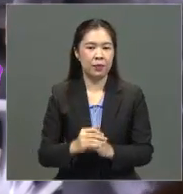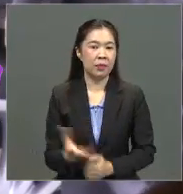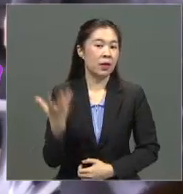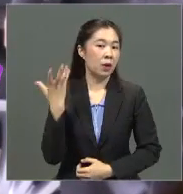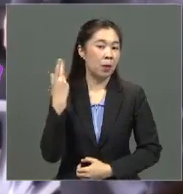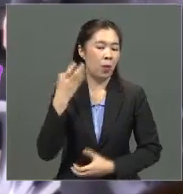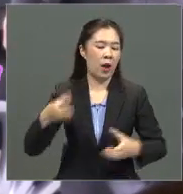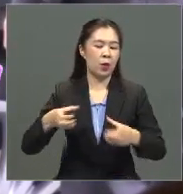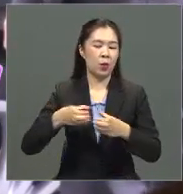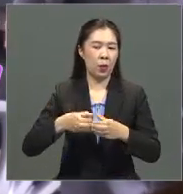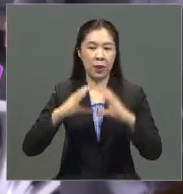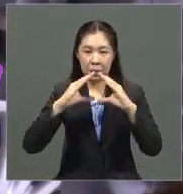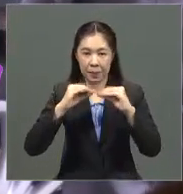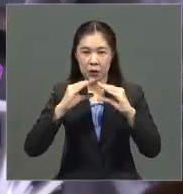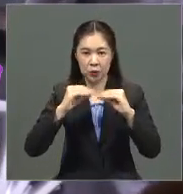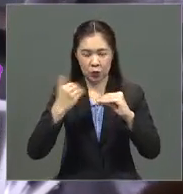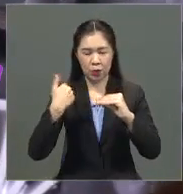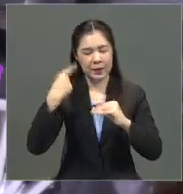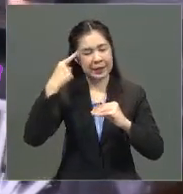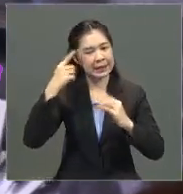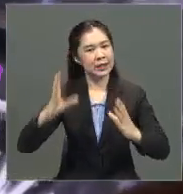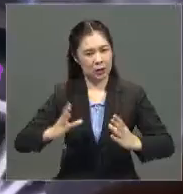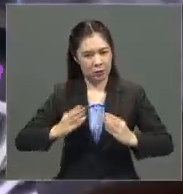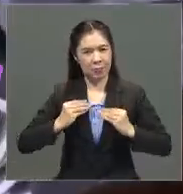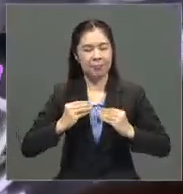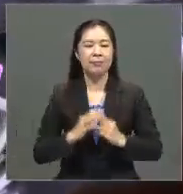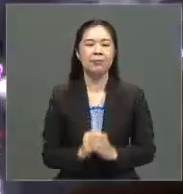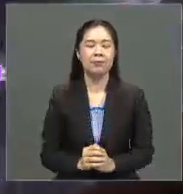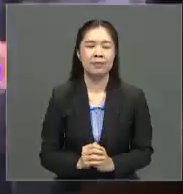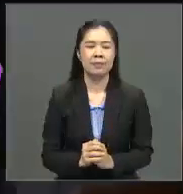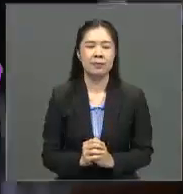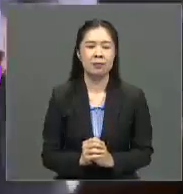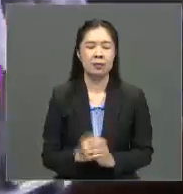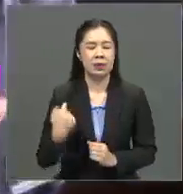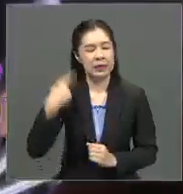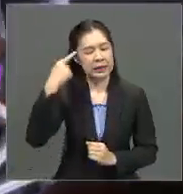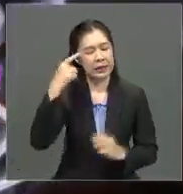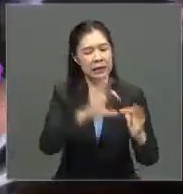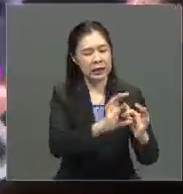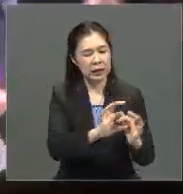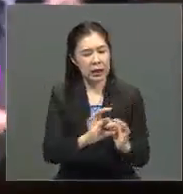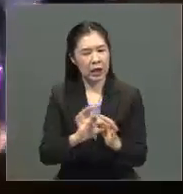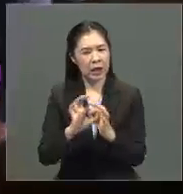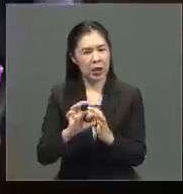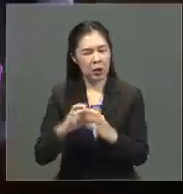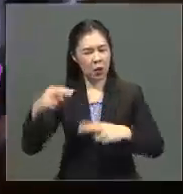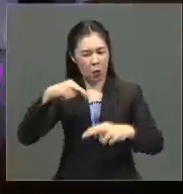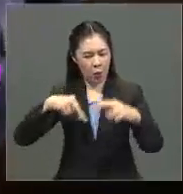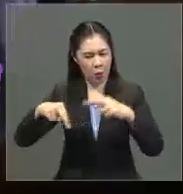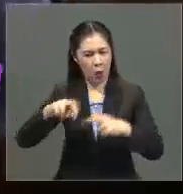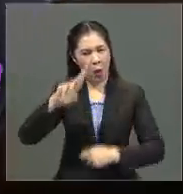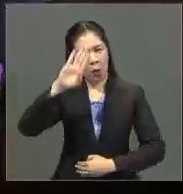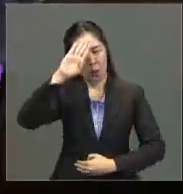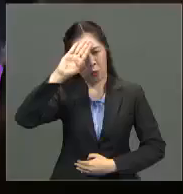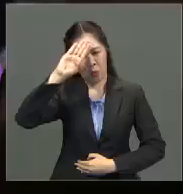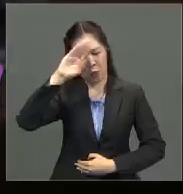วานนี้ 2พคชุดเล็กมีการประชุมแล้วก็เห็นชอบในเรื่องนี้นะคะซึ่งหลายคนก็เชื่อมโยงการ aควบคุมเนี่ยไม่ได้ควบคุม